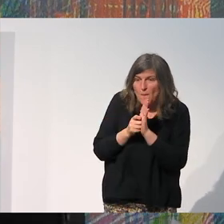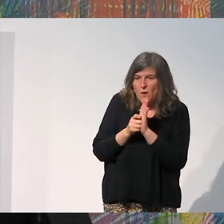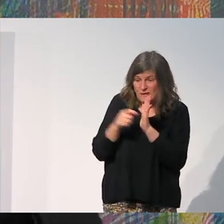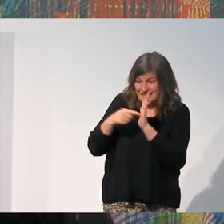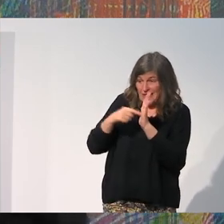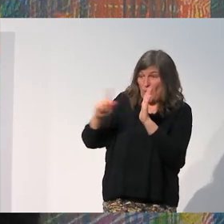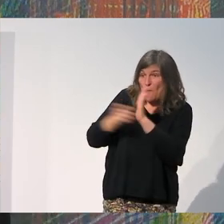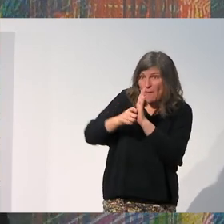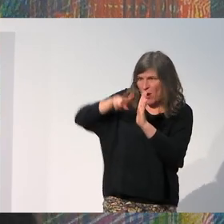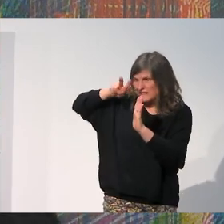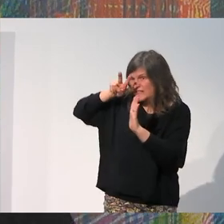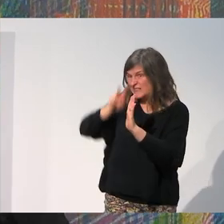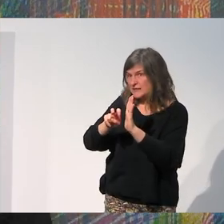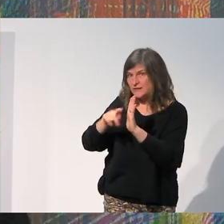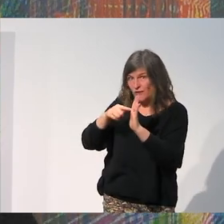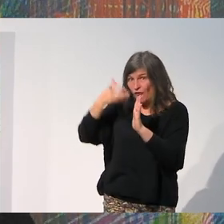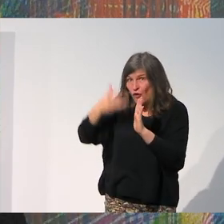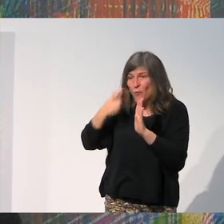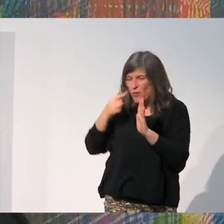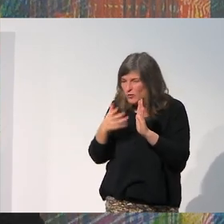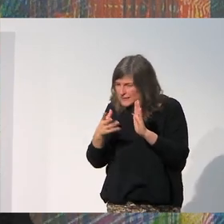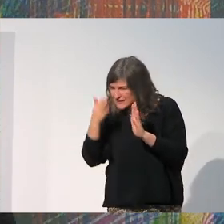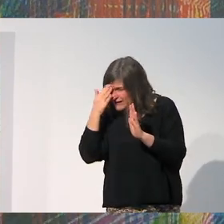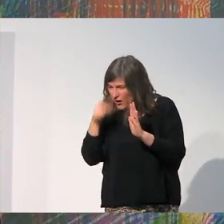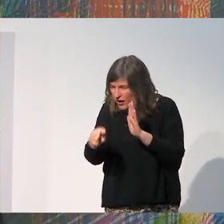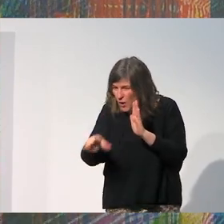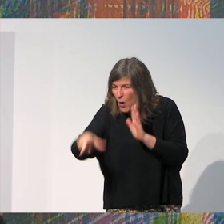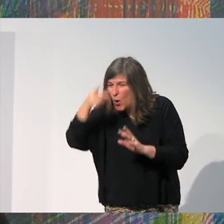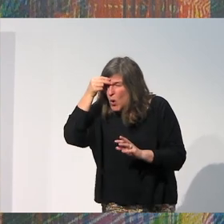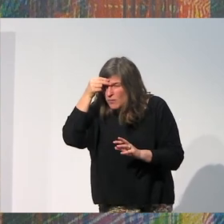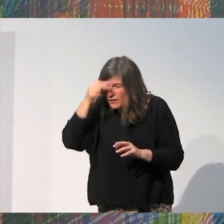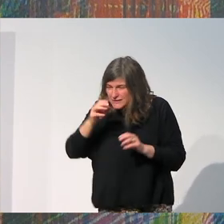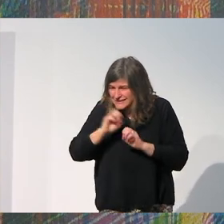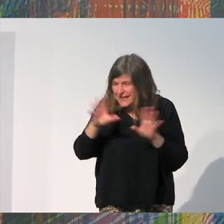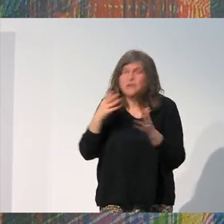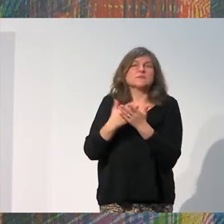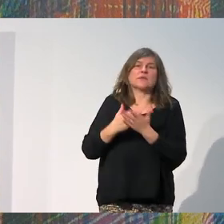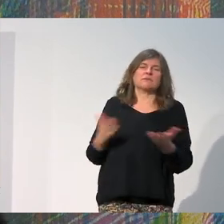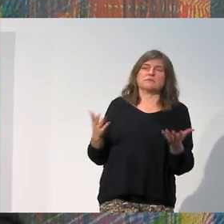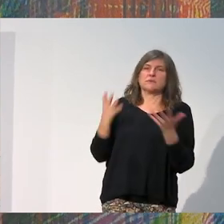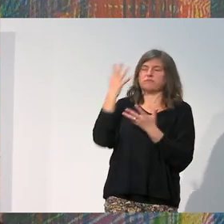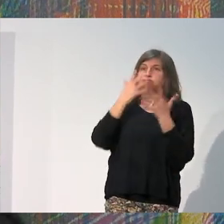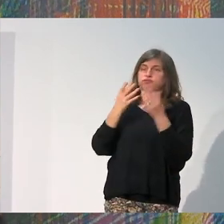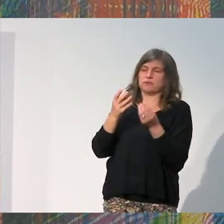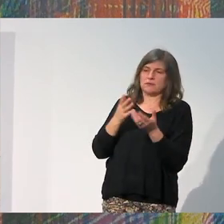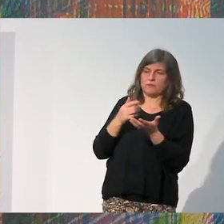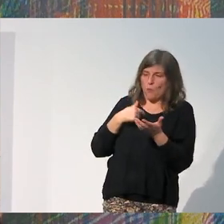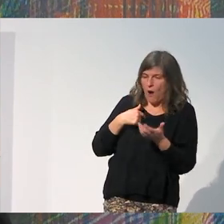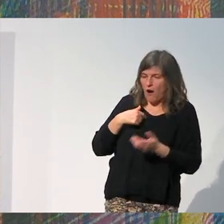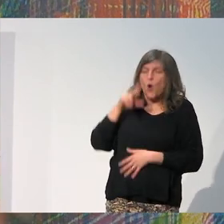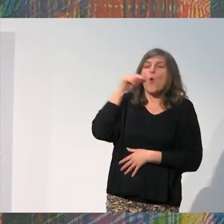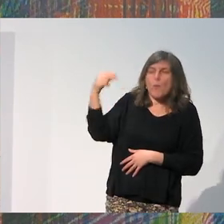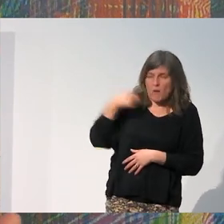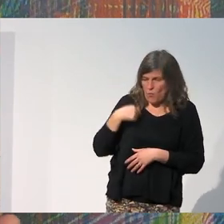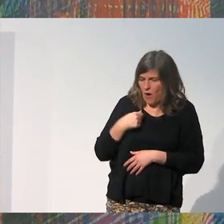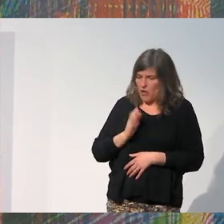faudrait parler pour qu'un chien, pense-t-on, comprenne ce qu'on veut vraiment dire quand on est humain. Ça n'a aucun sens, en fait. Moi, je suis humain, je parle à mon chien, ça marche